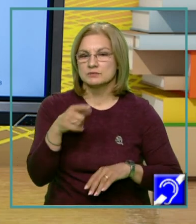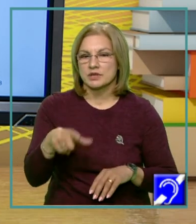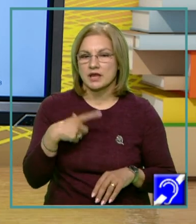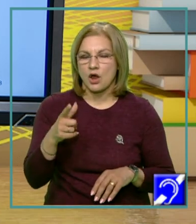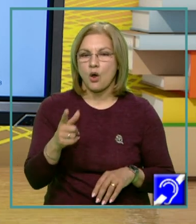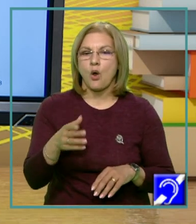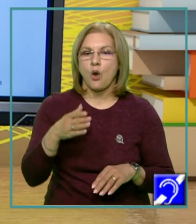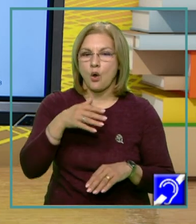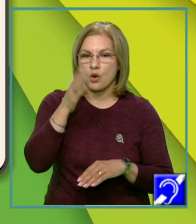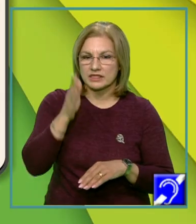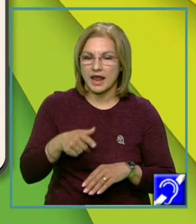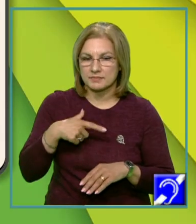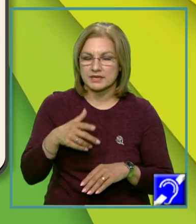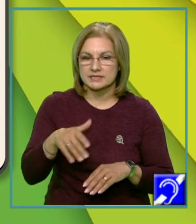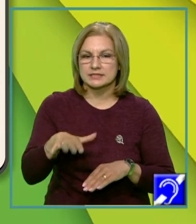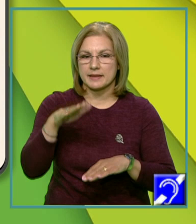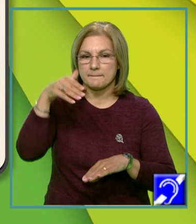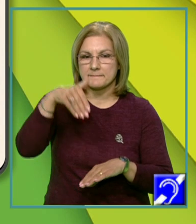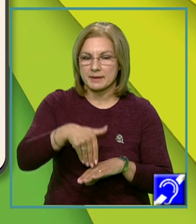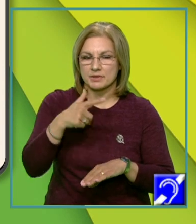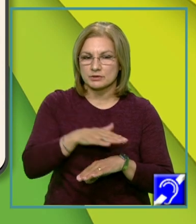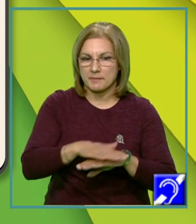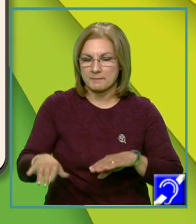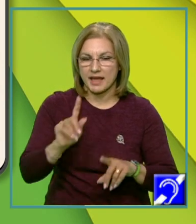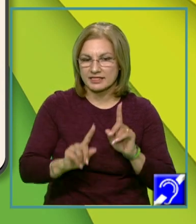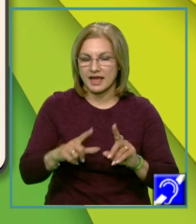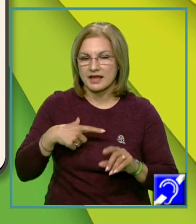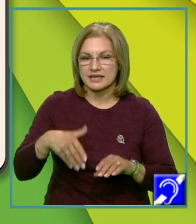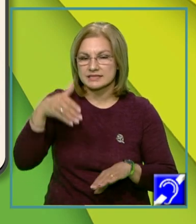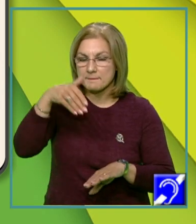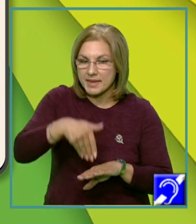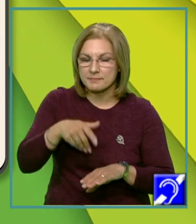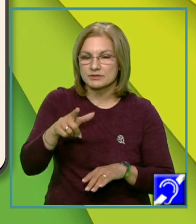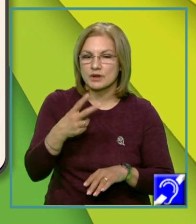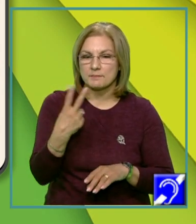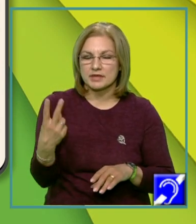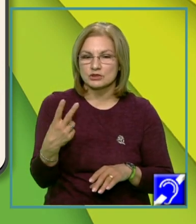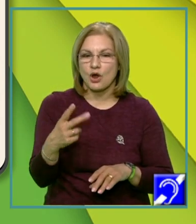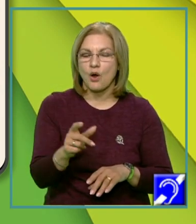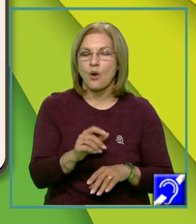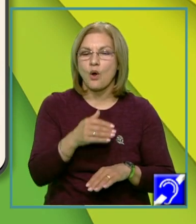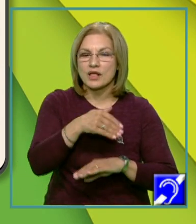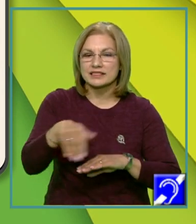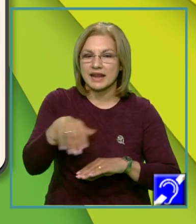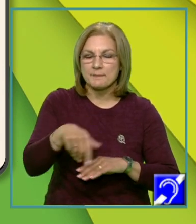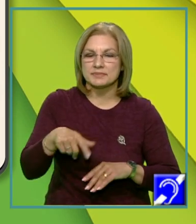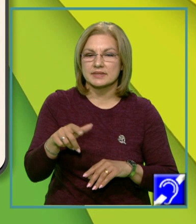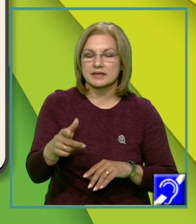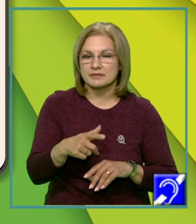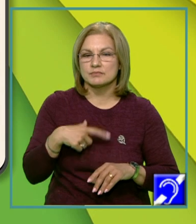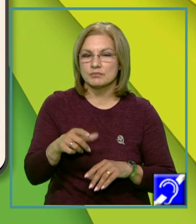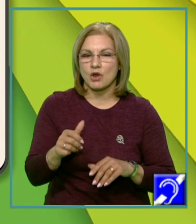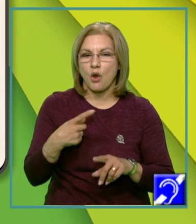pe plan dacă este perpendiculară pe două drepte concurente din plan